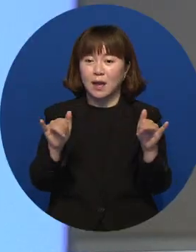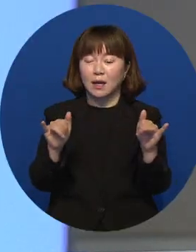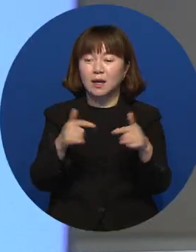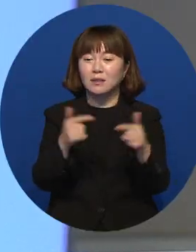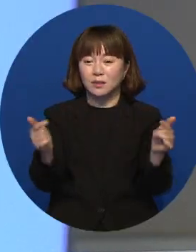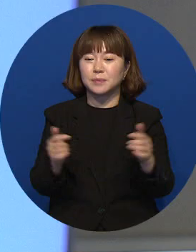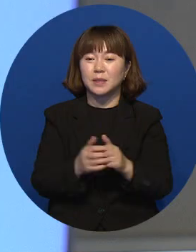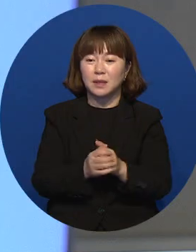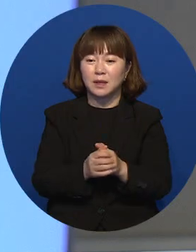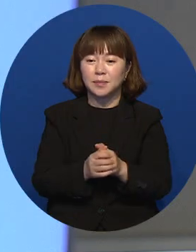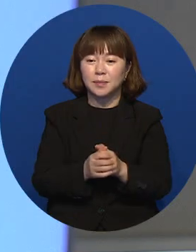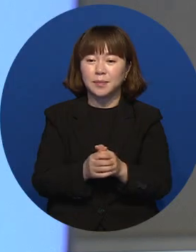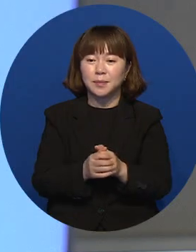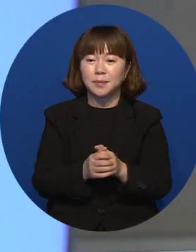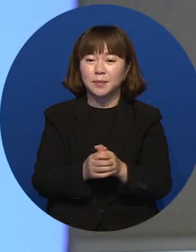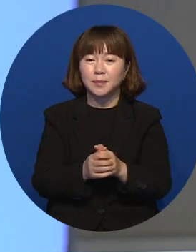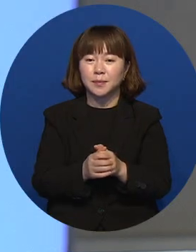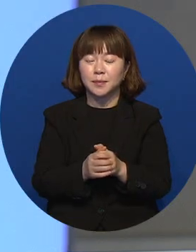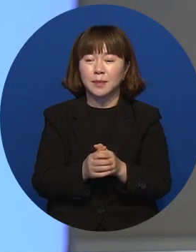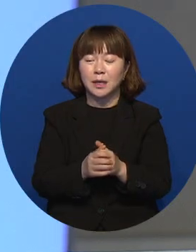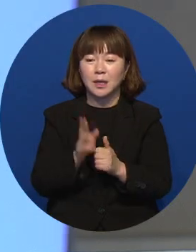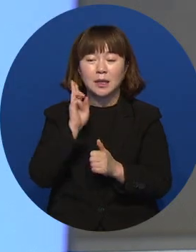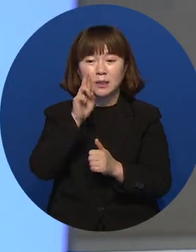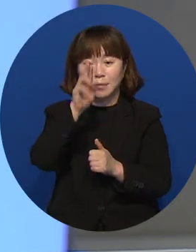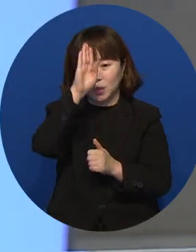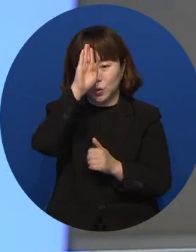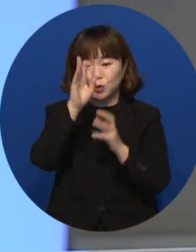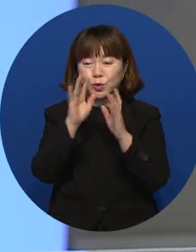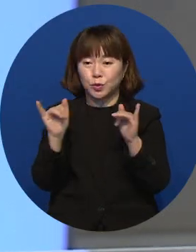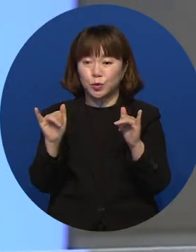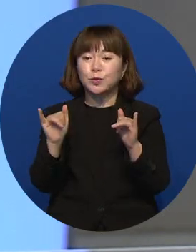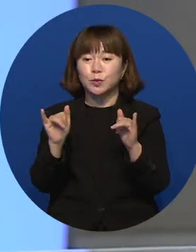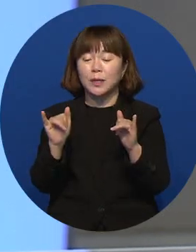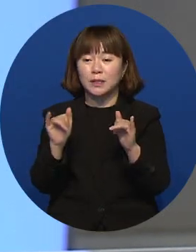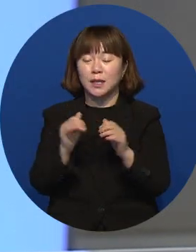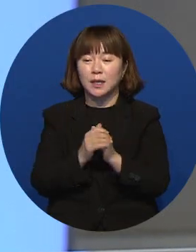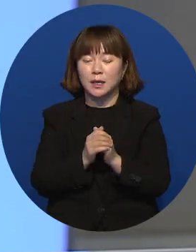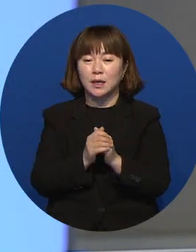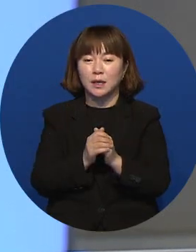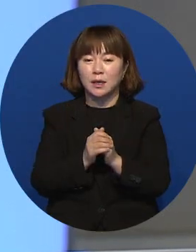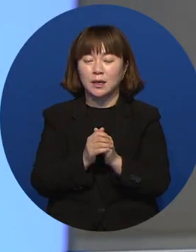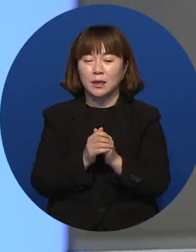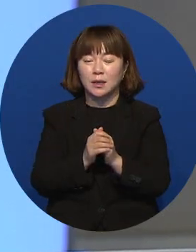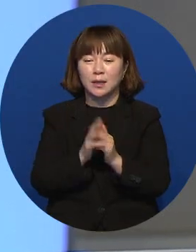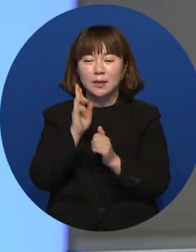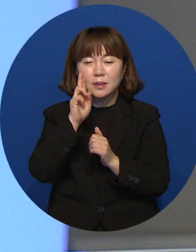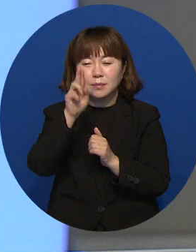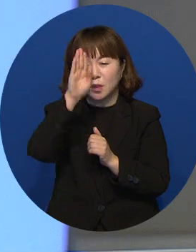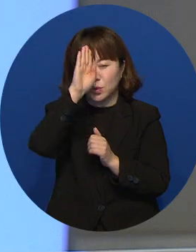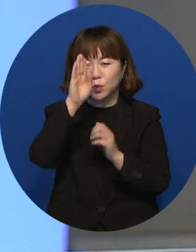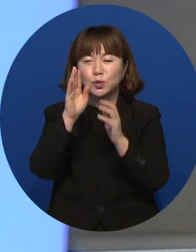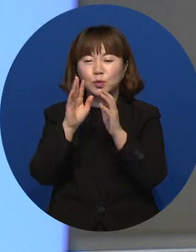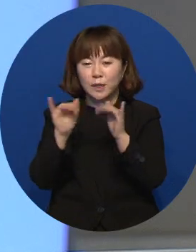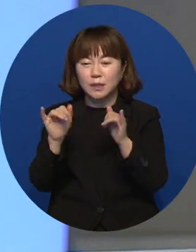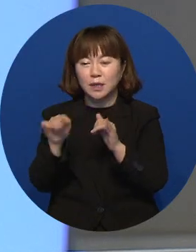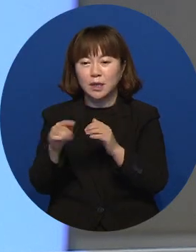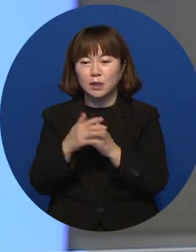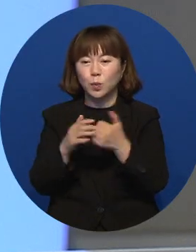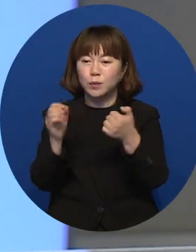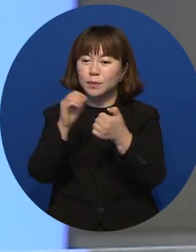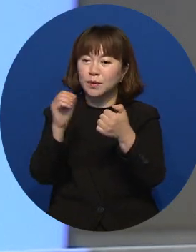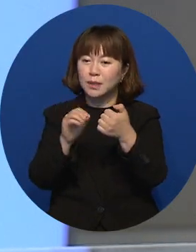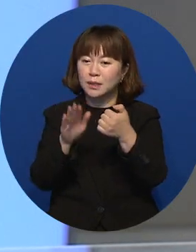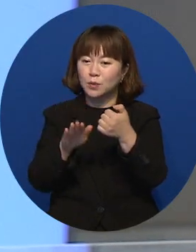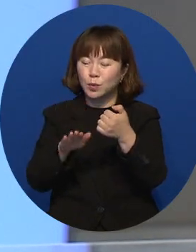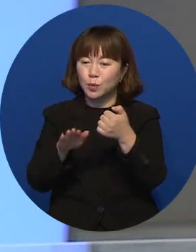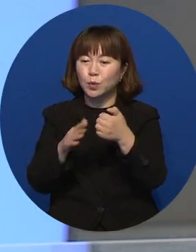말씀드렸지만 지금 그 중증환자 일반 그 감염병 환자 말고 중증 환자가 소년 50% 로